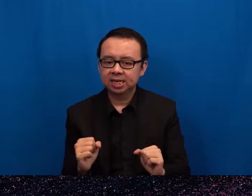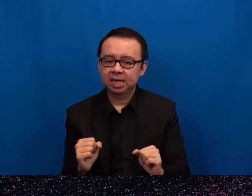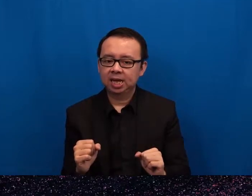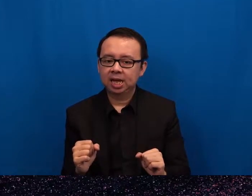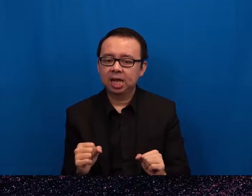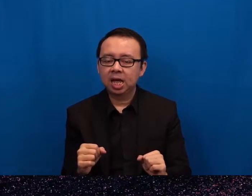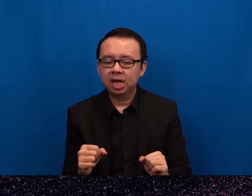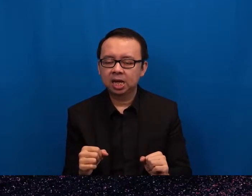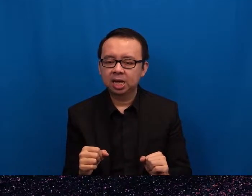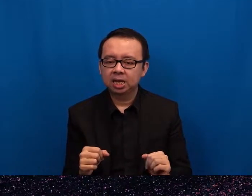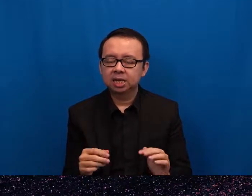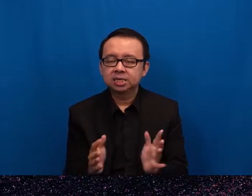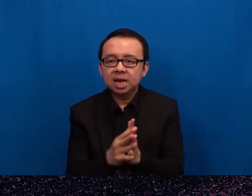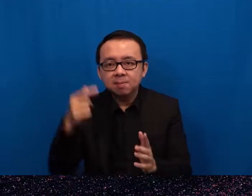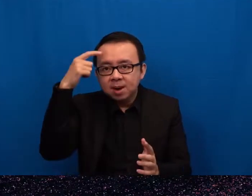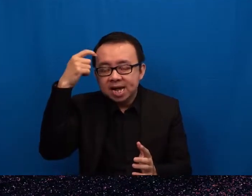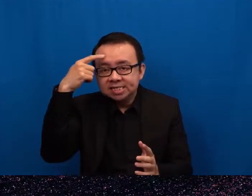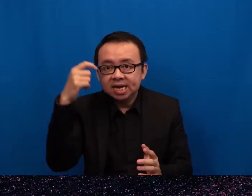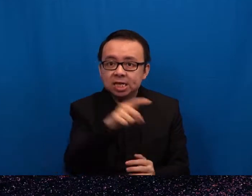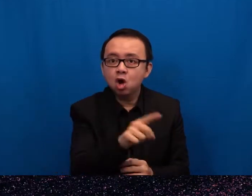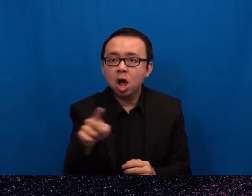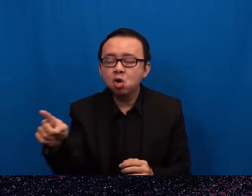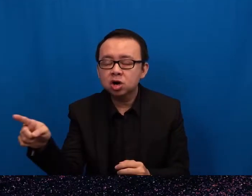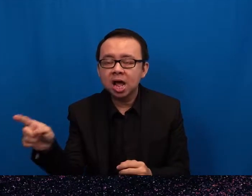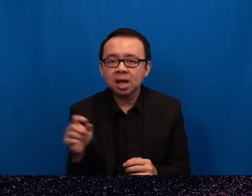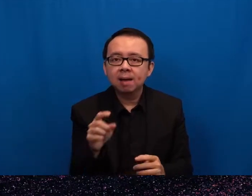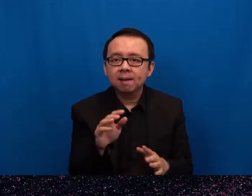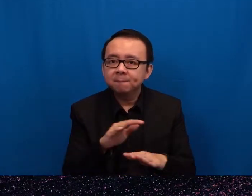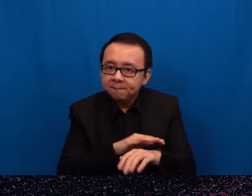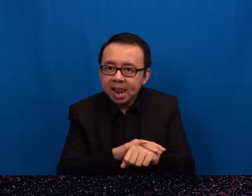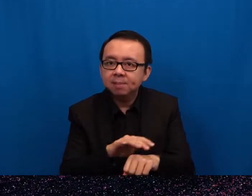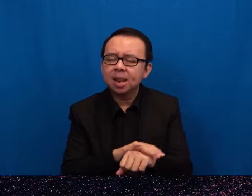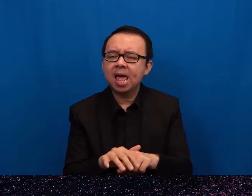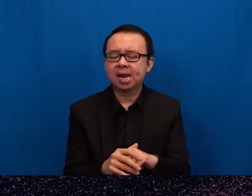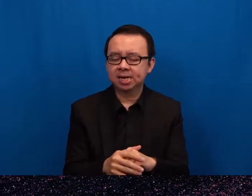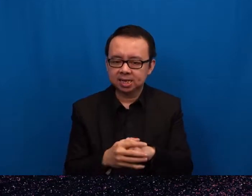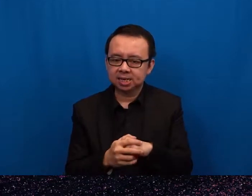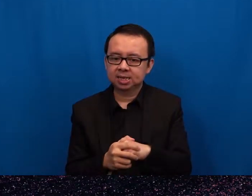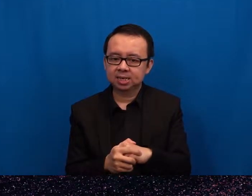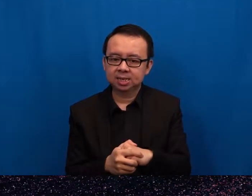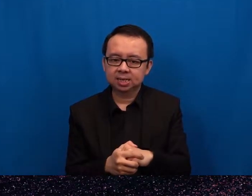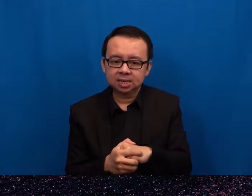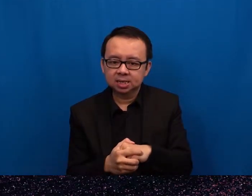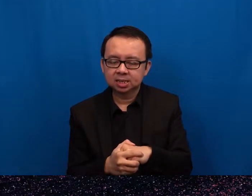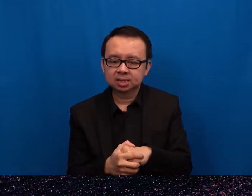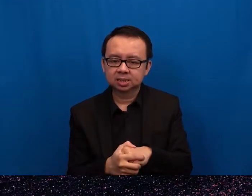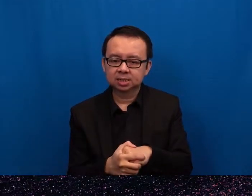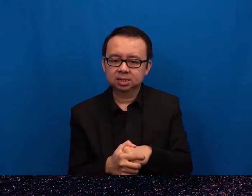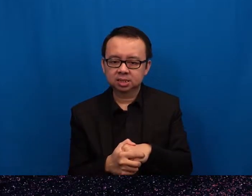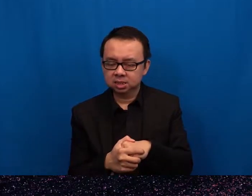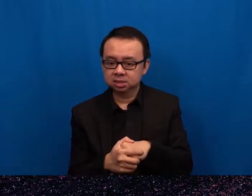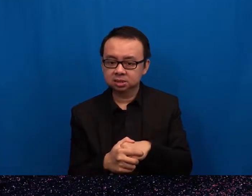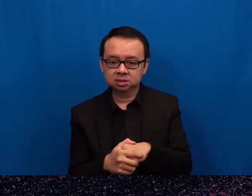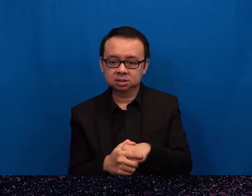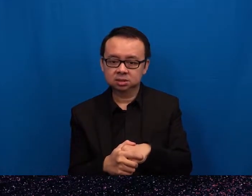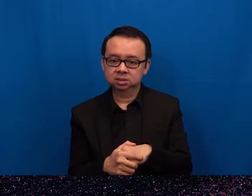menuntun bayi-bayi rohani untuk jalan. Bukan hanya teori buku bagaimana berjalan, dear bayi. Tapi dituntun untuk